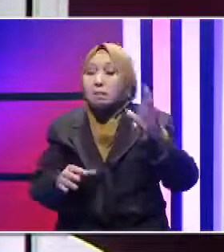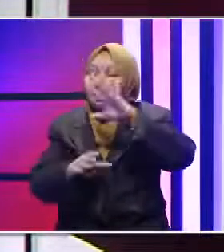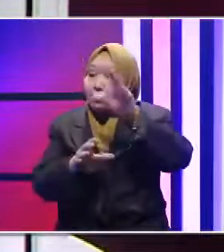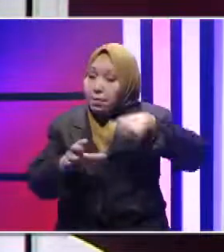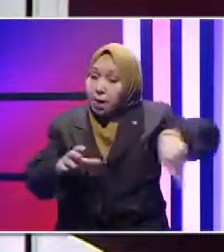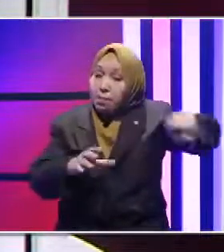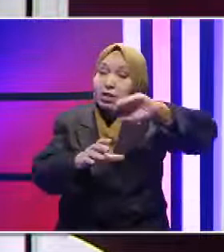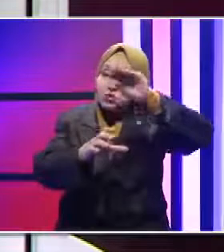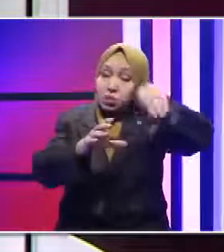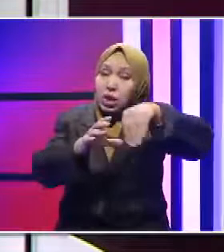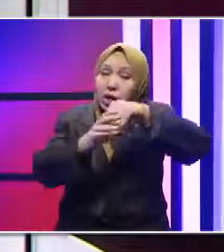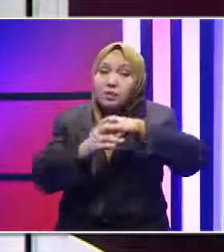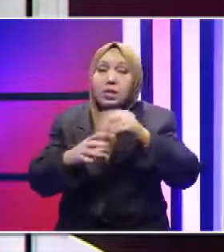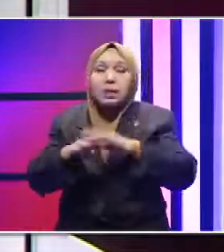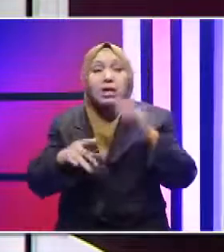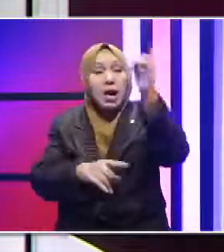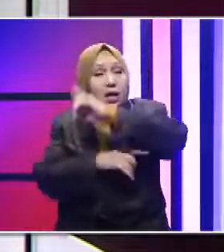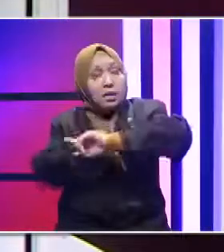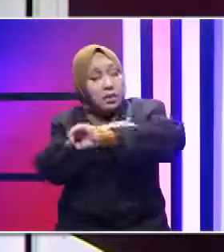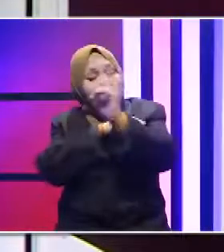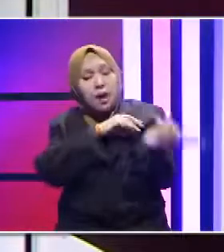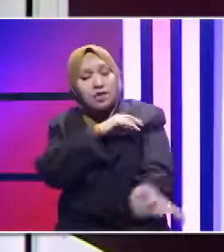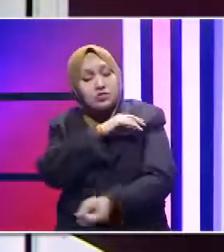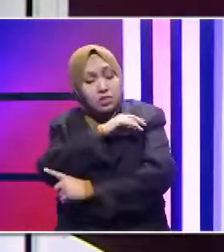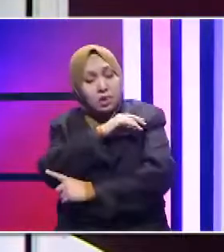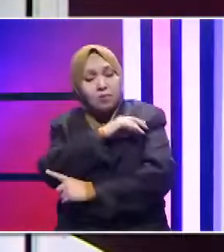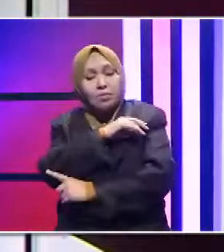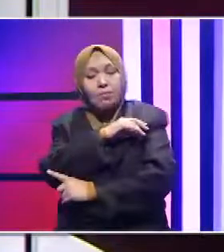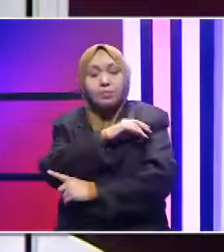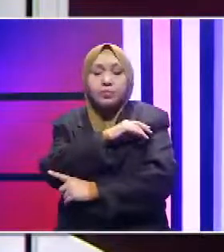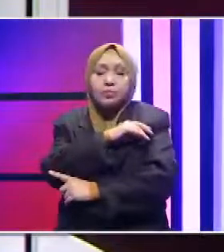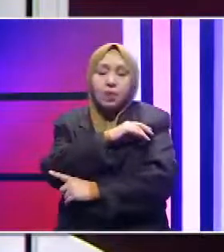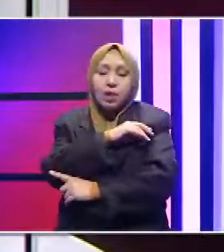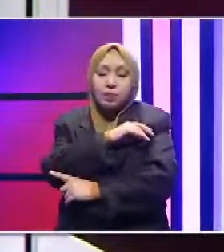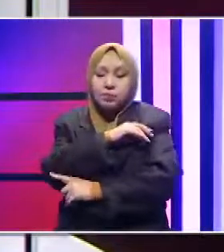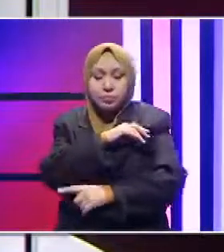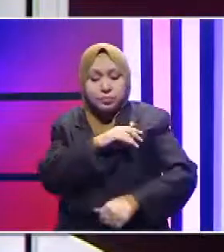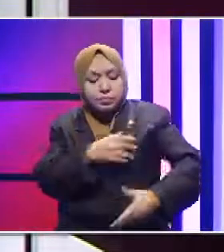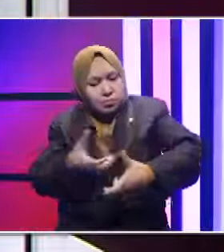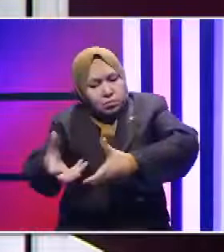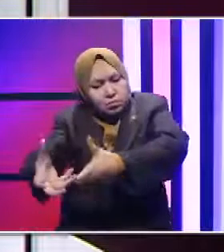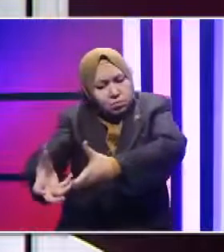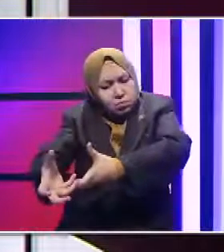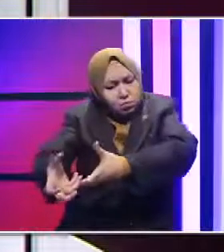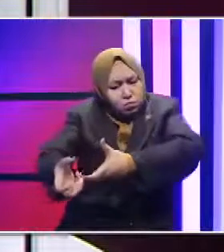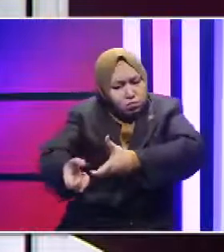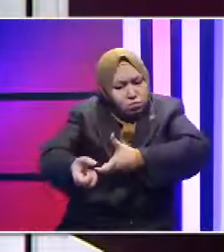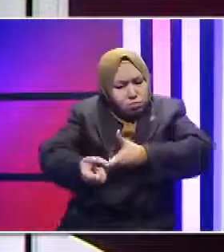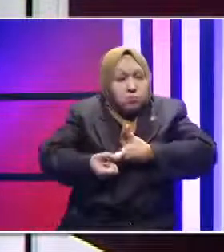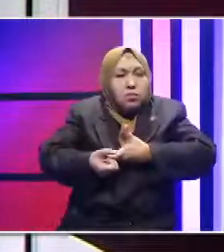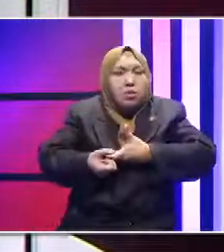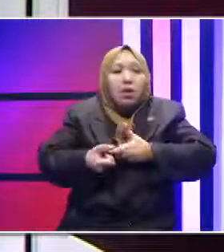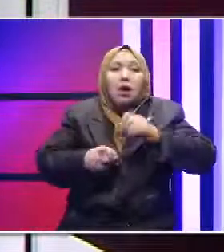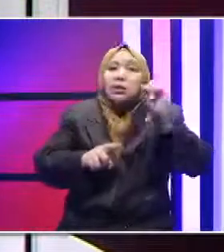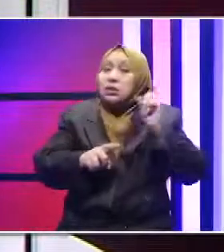ke dalamnya pada hari pembalasan, wamahum anha bighaibin. Ya, mereka diseret satu dan tak boleh escape